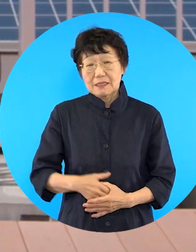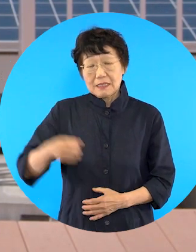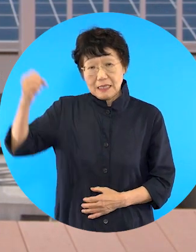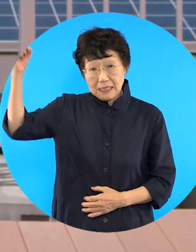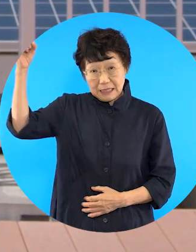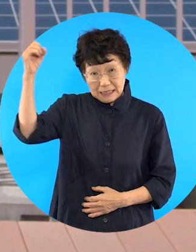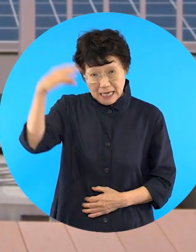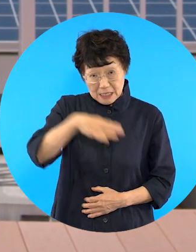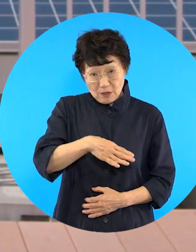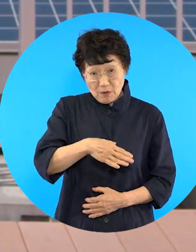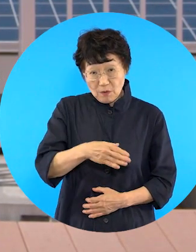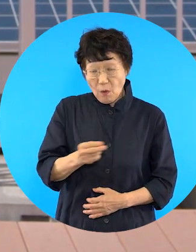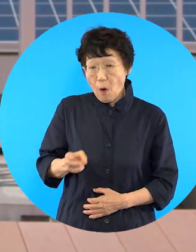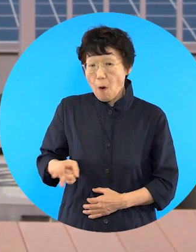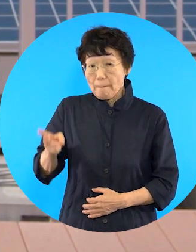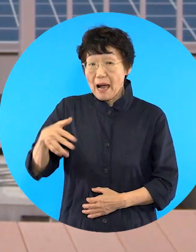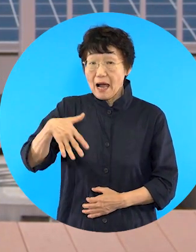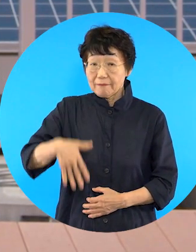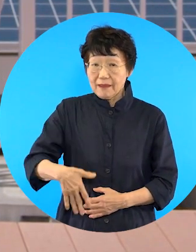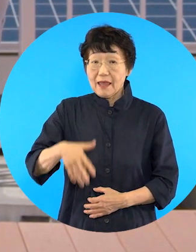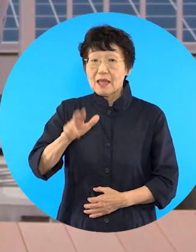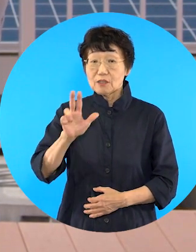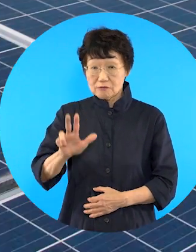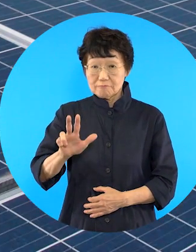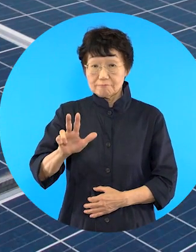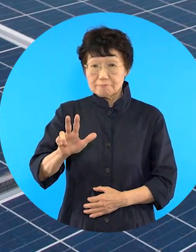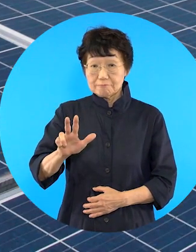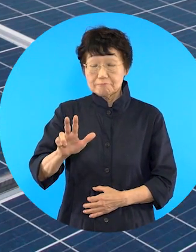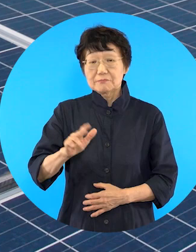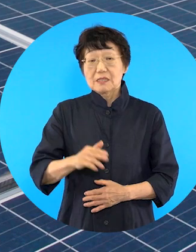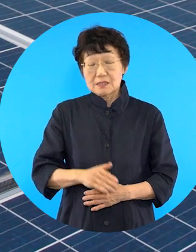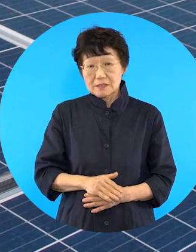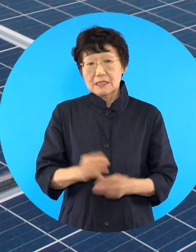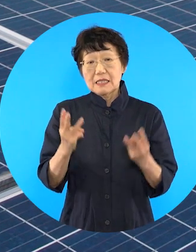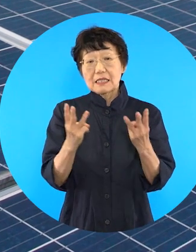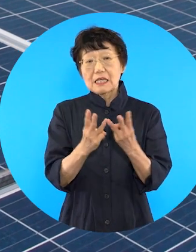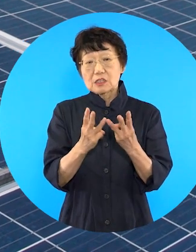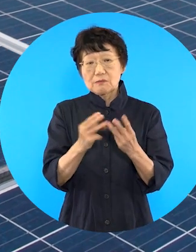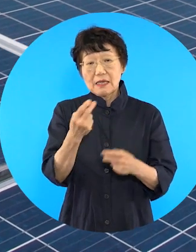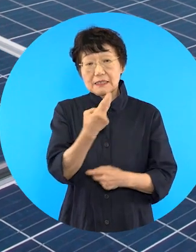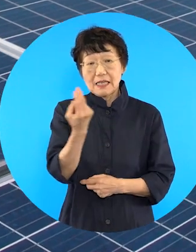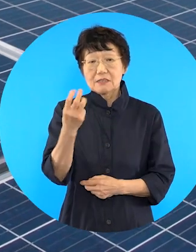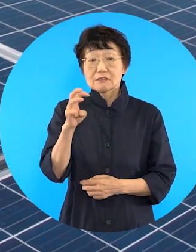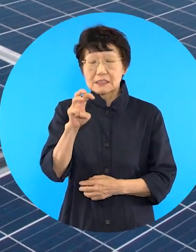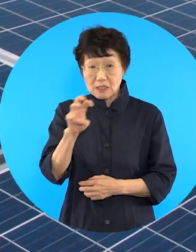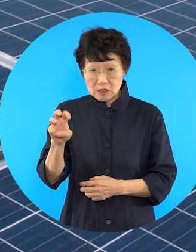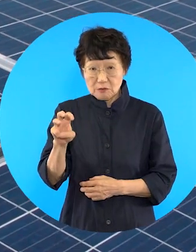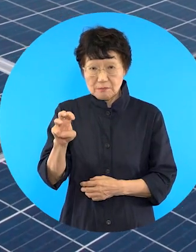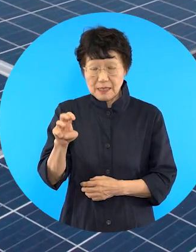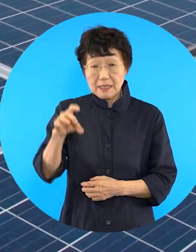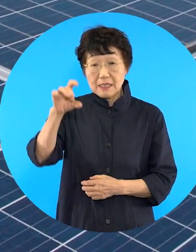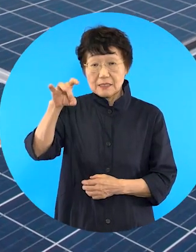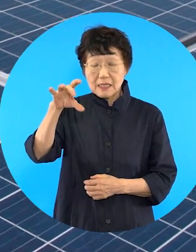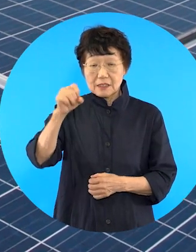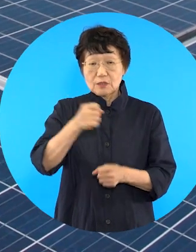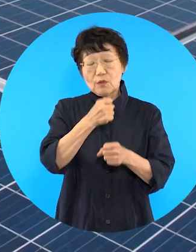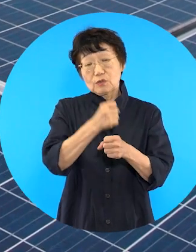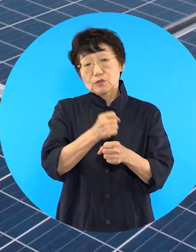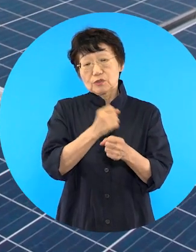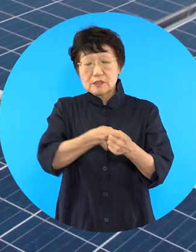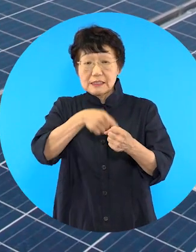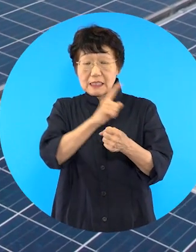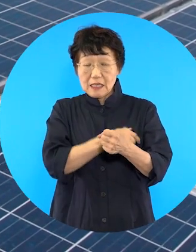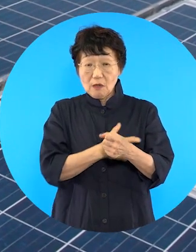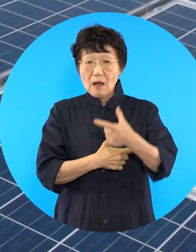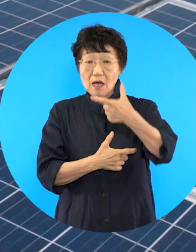ちらがですね、当工場の太陽光パネルになります。で枚数はですね、230枚、発電能力は